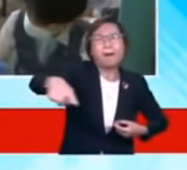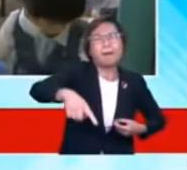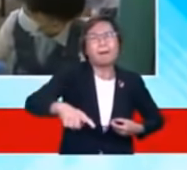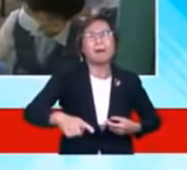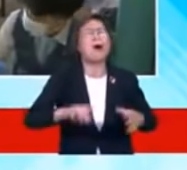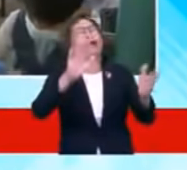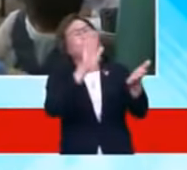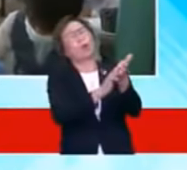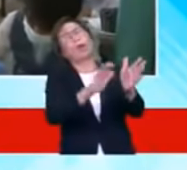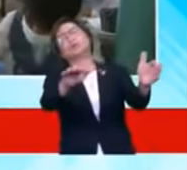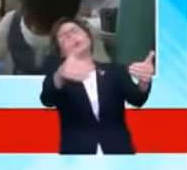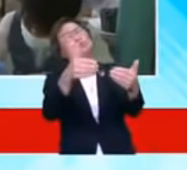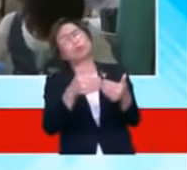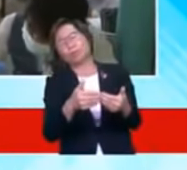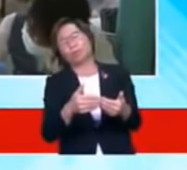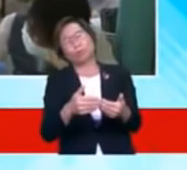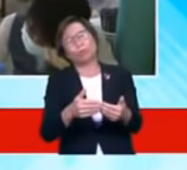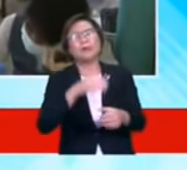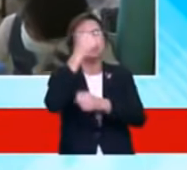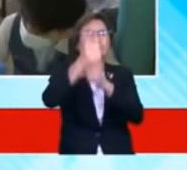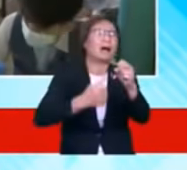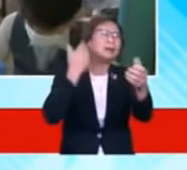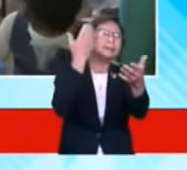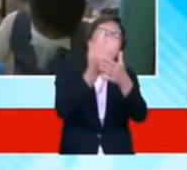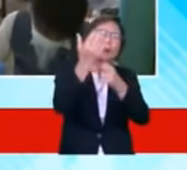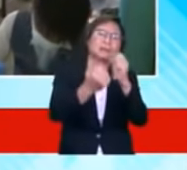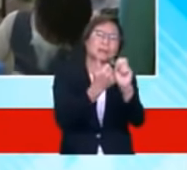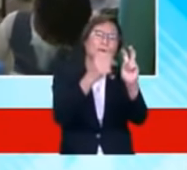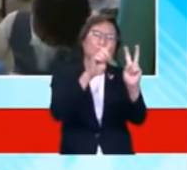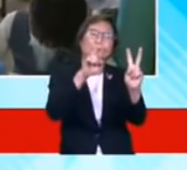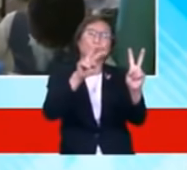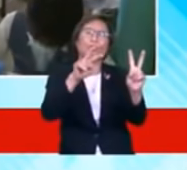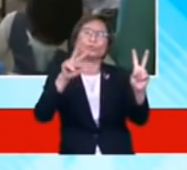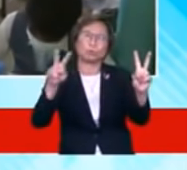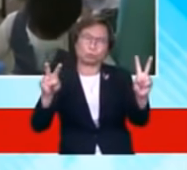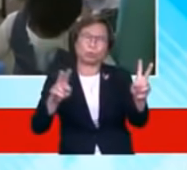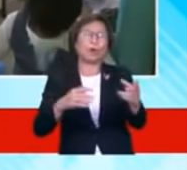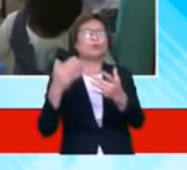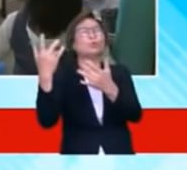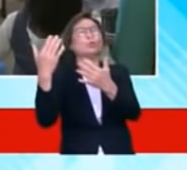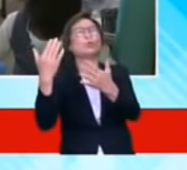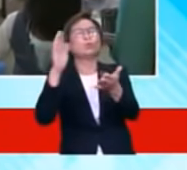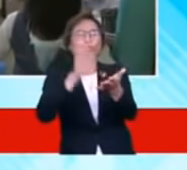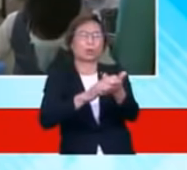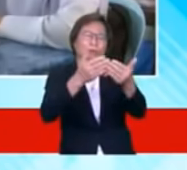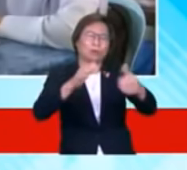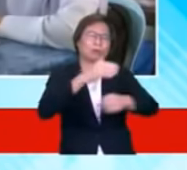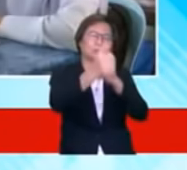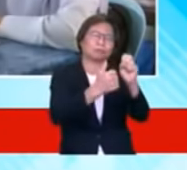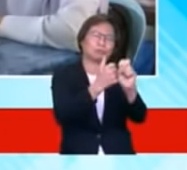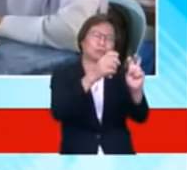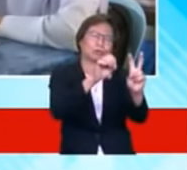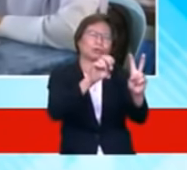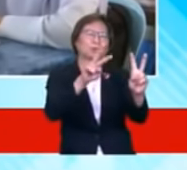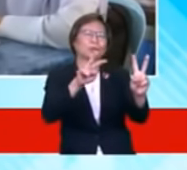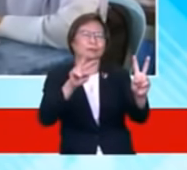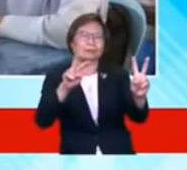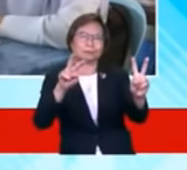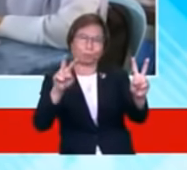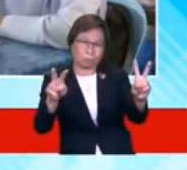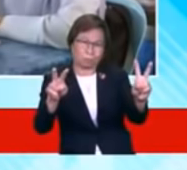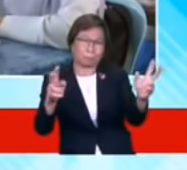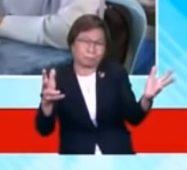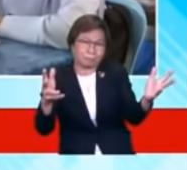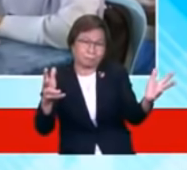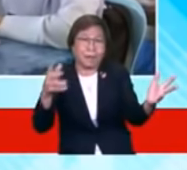sebut tutup jelas sekolah tampah tahun hadapan tunggulah buka sekolah tahun hadapan jelas